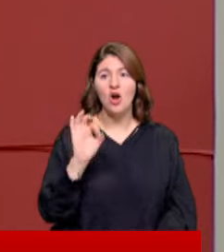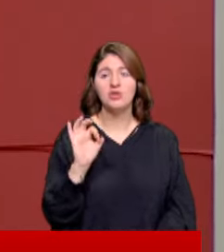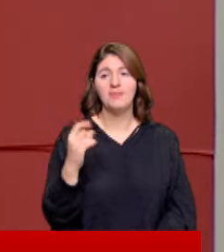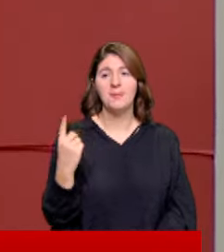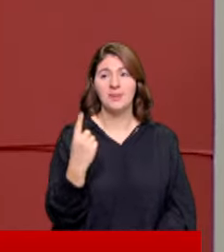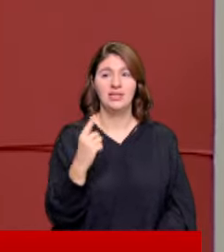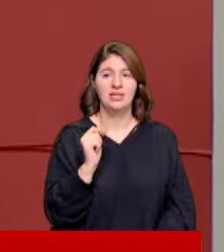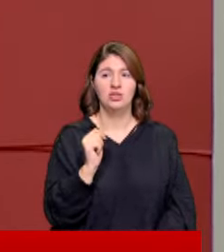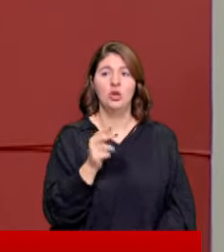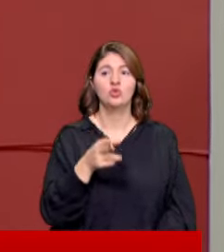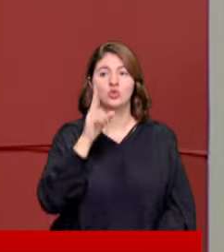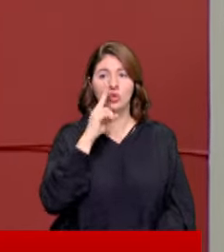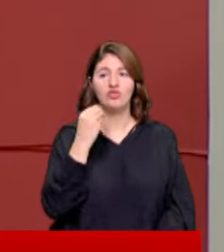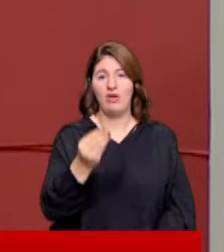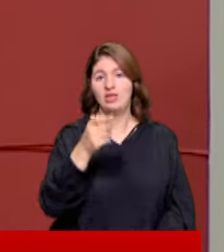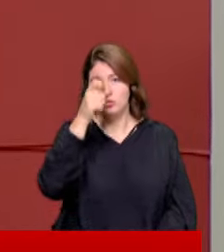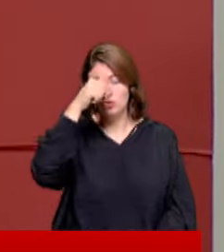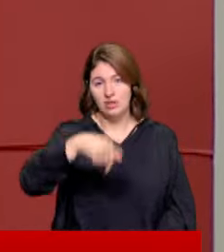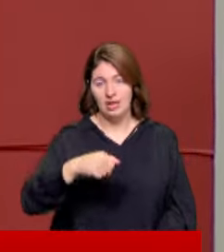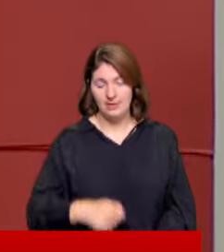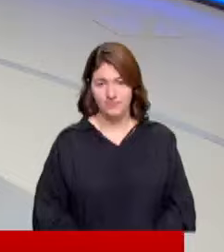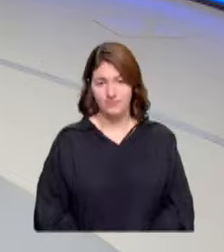bir sonuç getirdi ülkemizde.